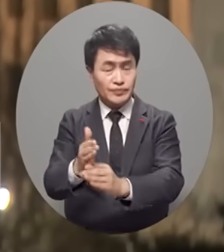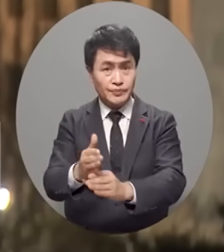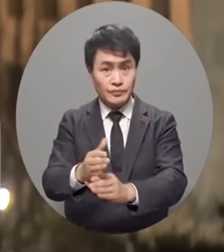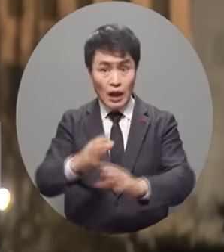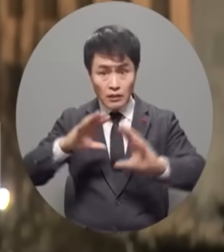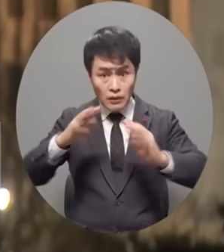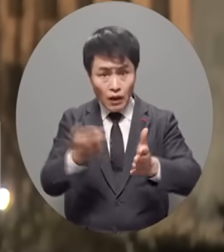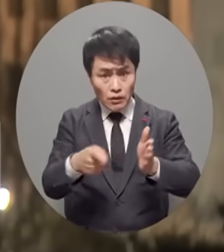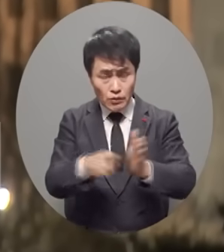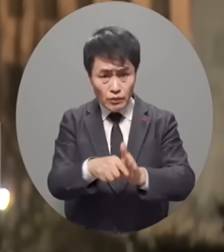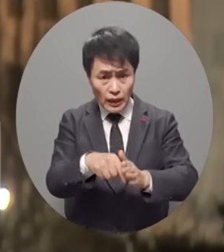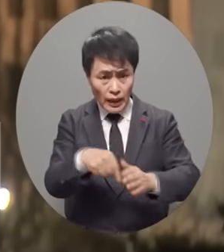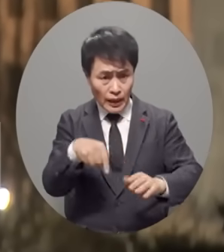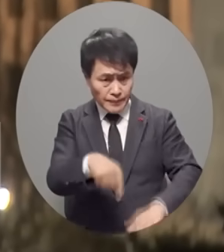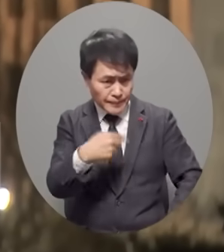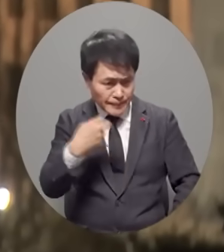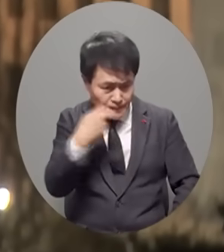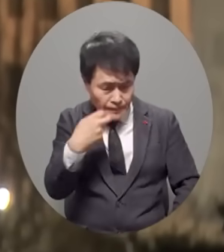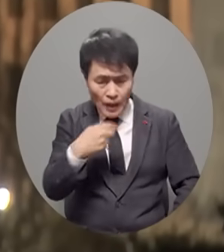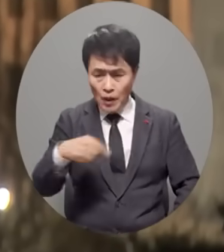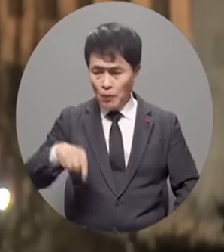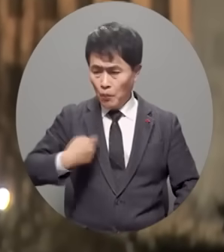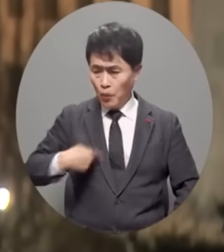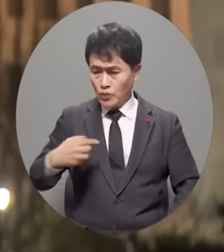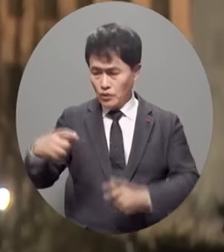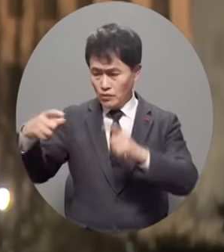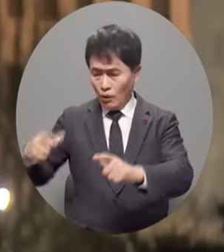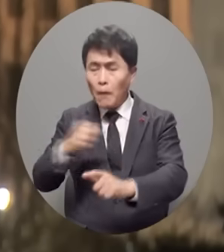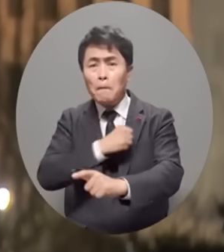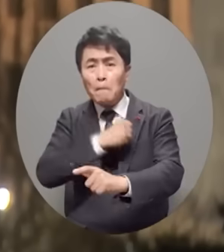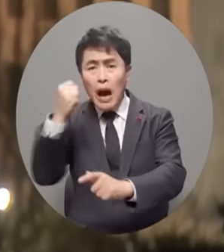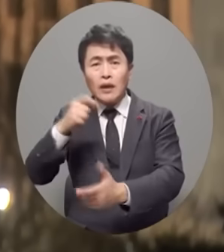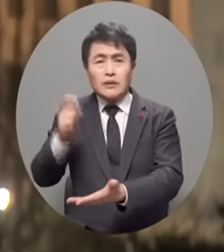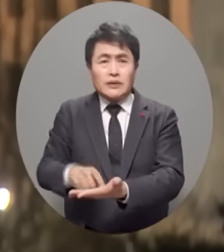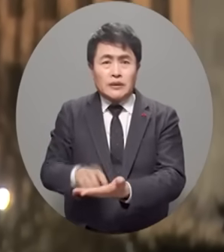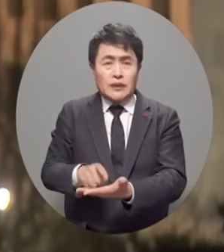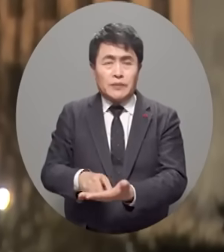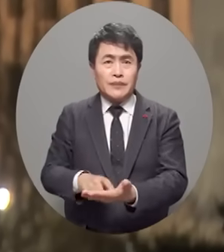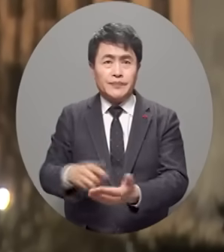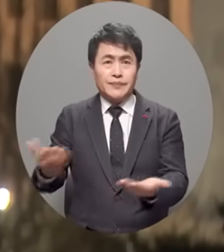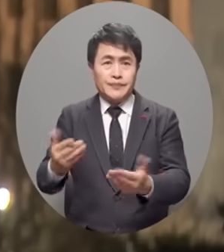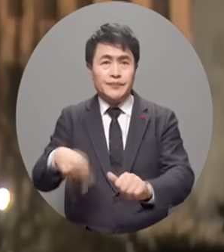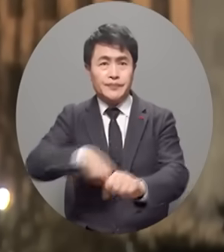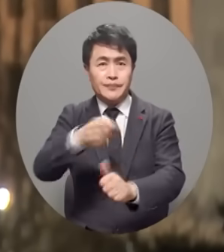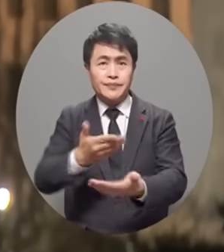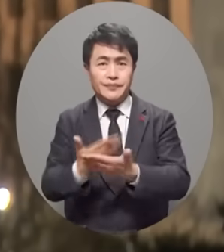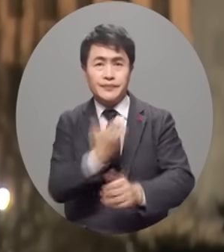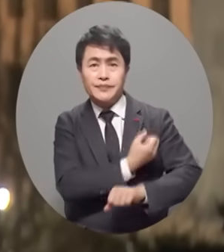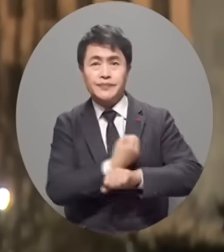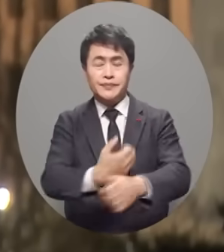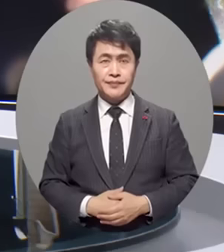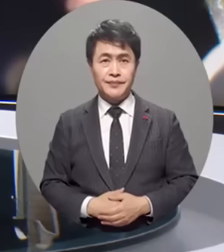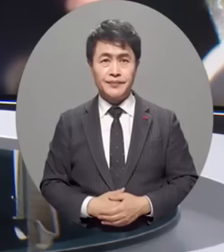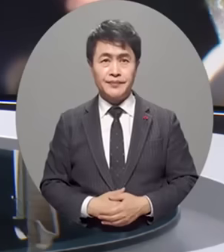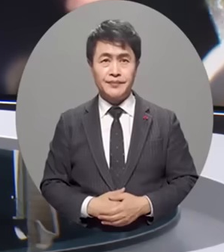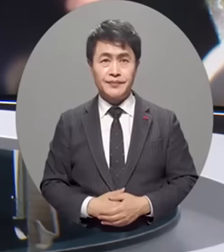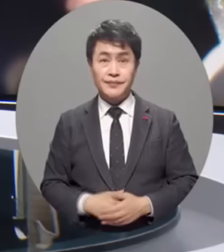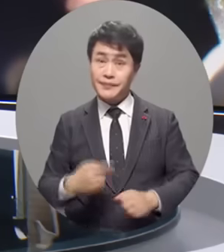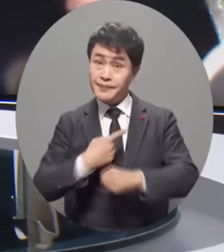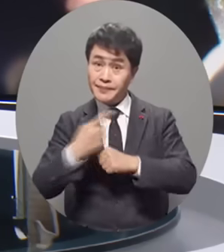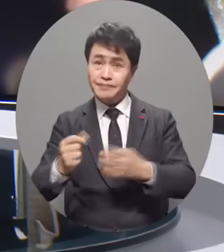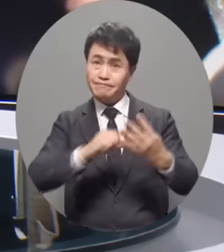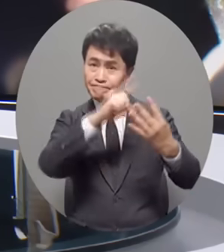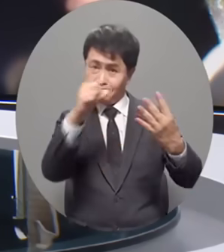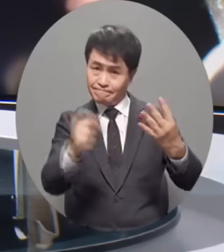위한 인사검증보다는 자신의 당선을 위한 선거가 더 급했습니다. MBC 뉴스 신준명입니다. 내년